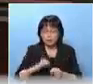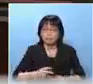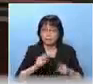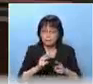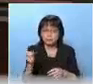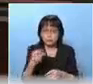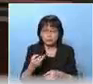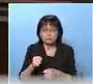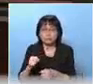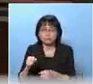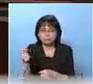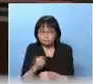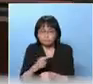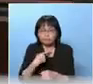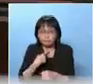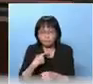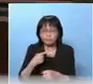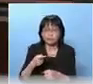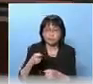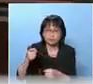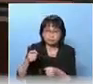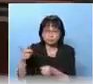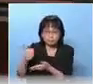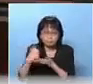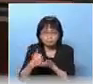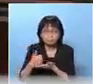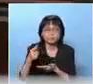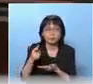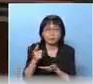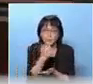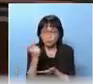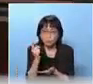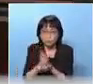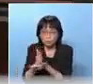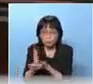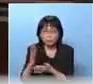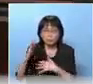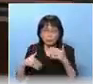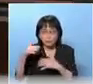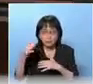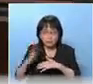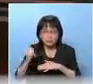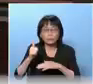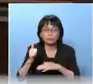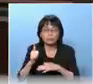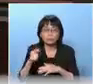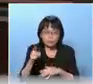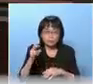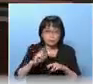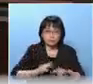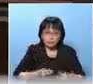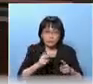引進培育相關技術的高端人才，積極地去推動我們本港氫能產業的發